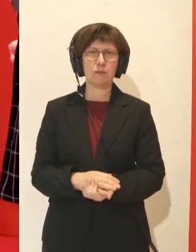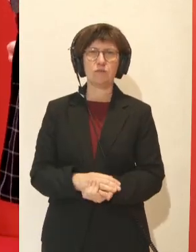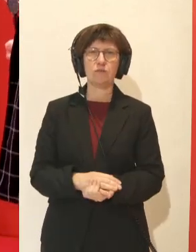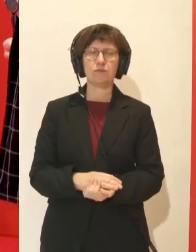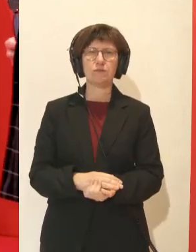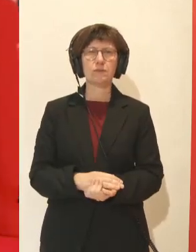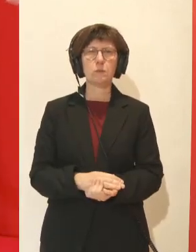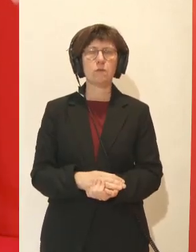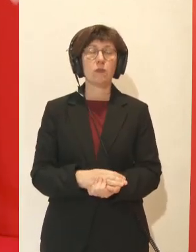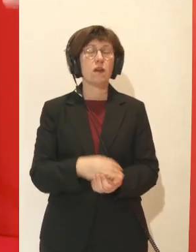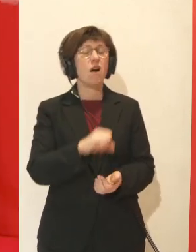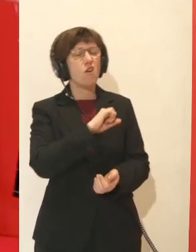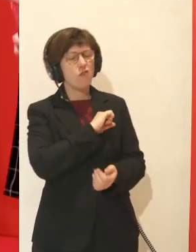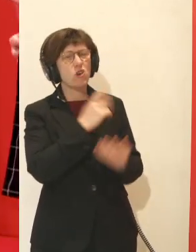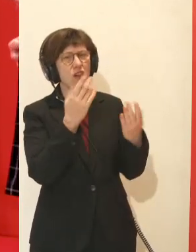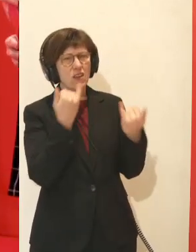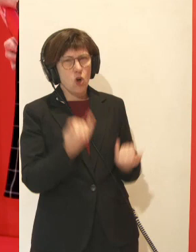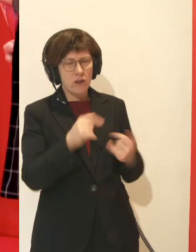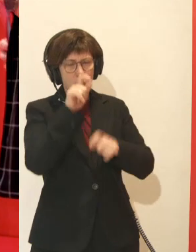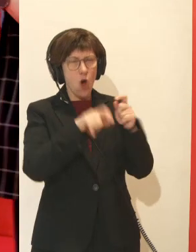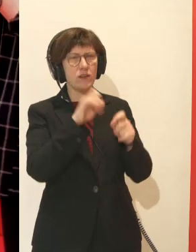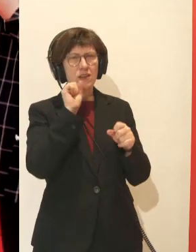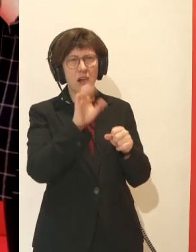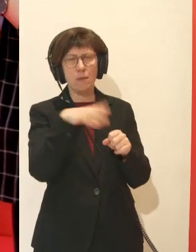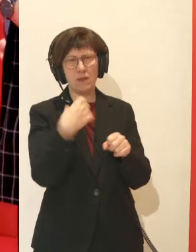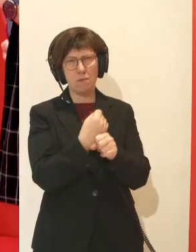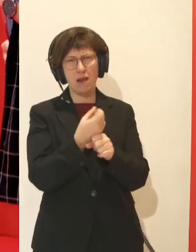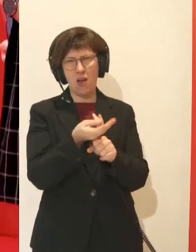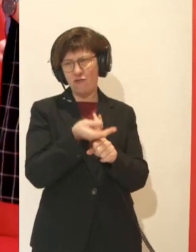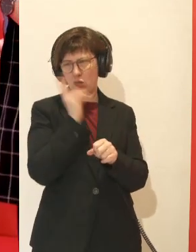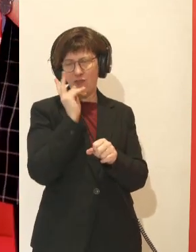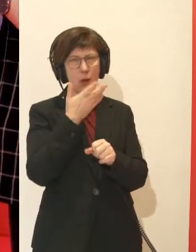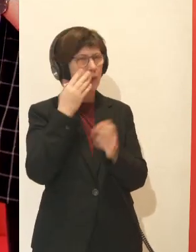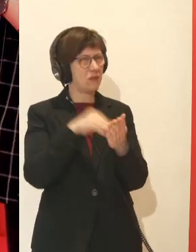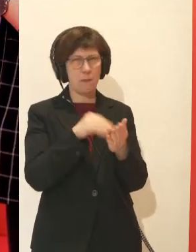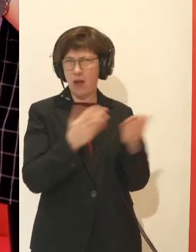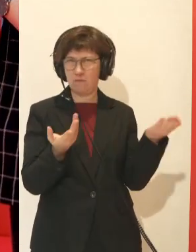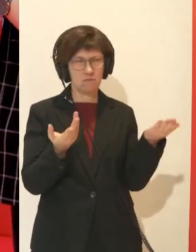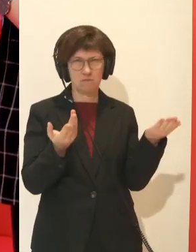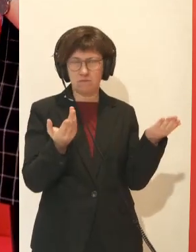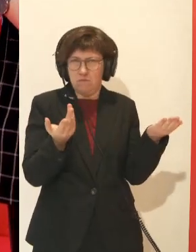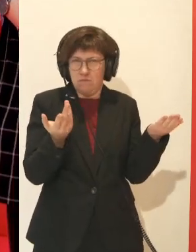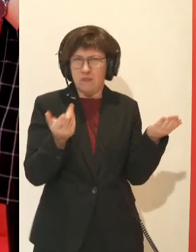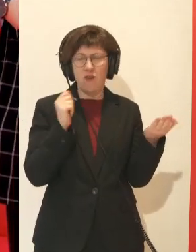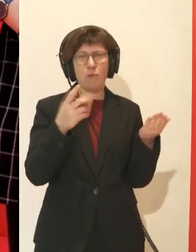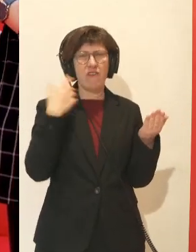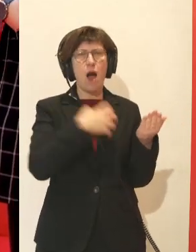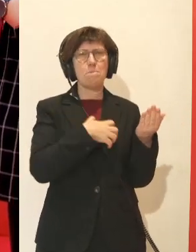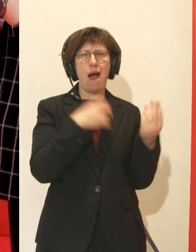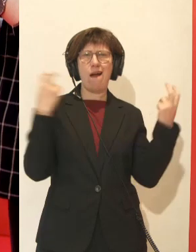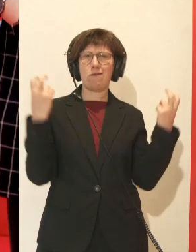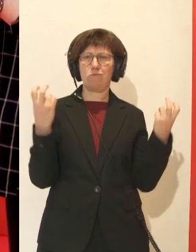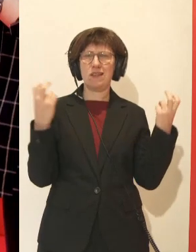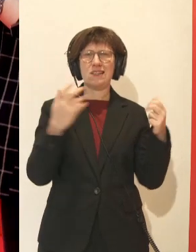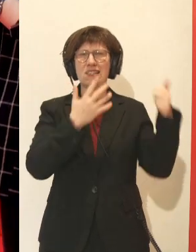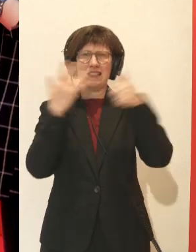Die Vorteile sind in der Tat darin, dass heute Leute mitmachen können, die vielleicht vor 2 Jahren nicht dabei sein konnten, weil man irgendwo in Bayern sitzt, weil man